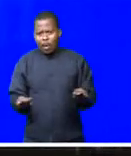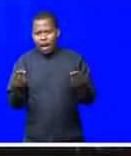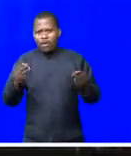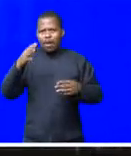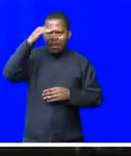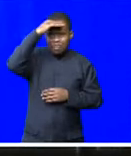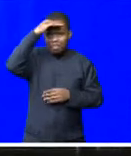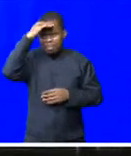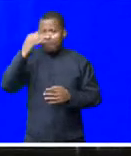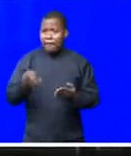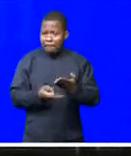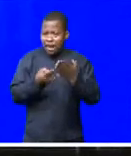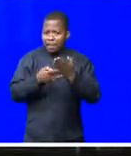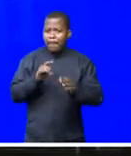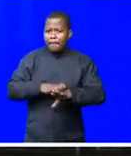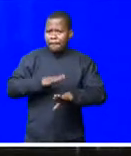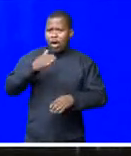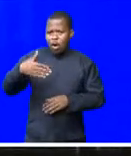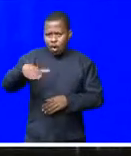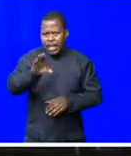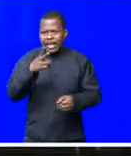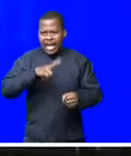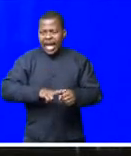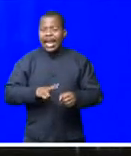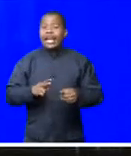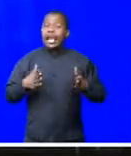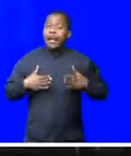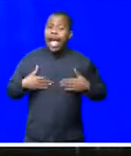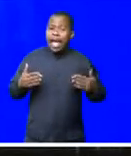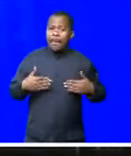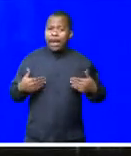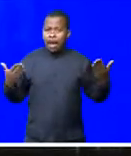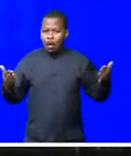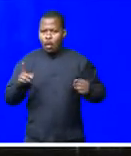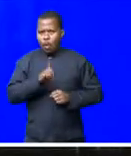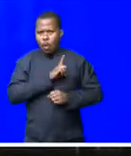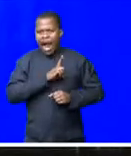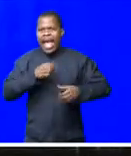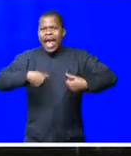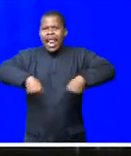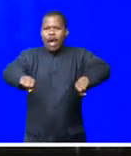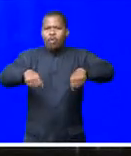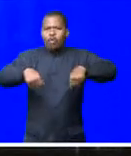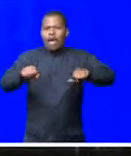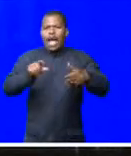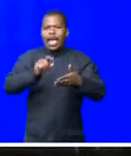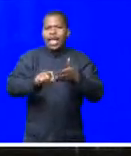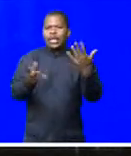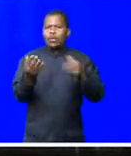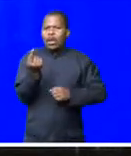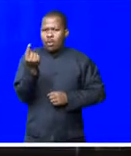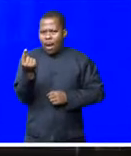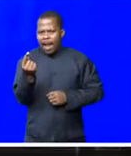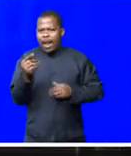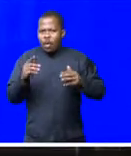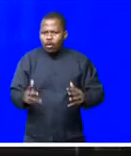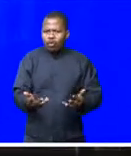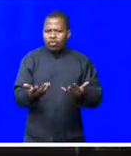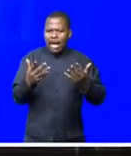Kungaba injabulela enkulu ukubona inkundla yasesishiselweni iba lihlanhlandlela ngekukhuthaza abantu beteka